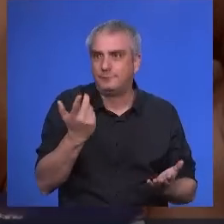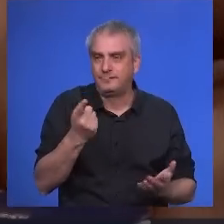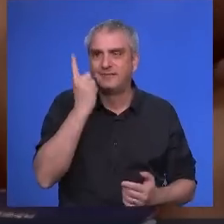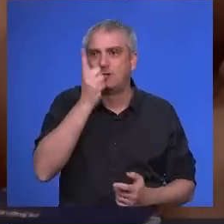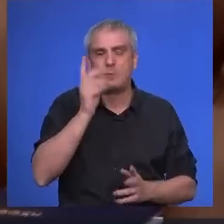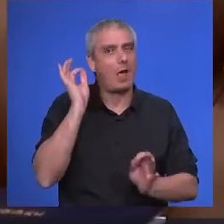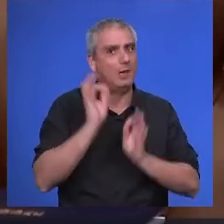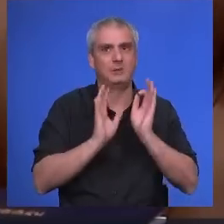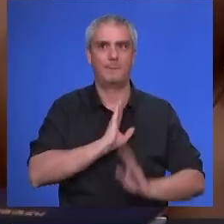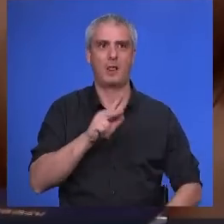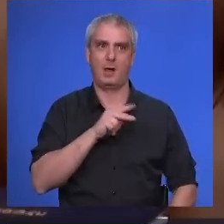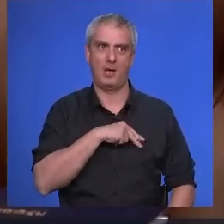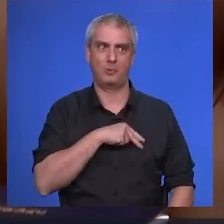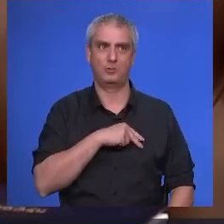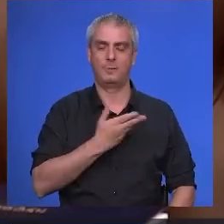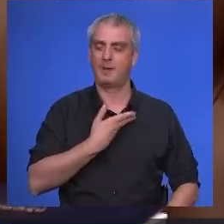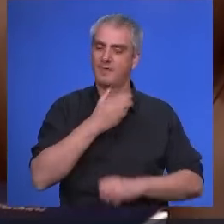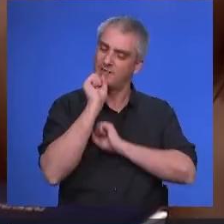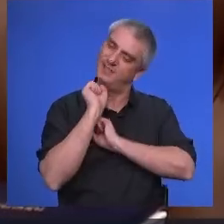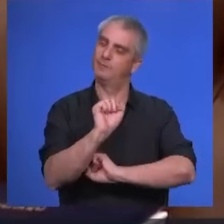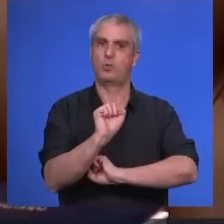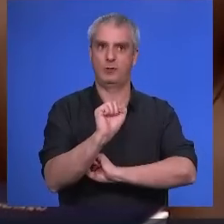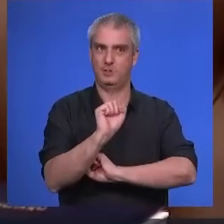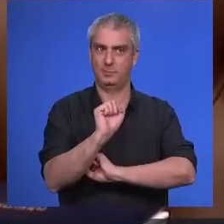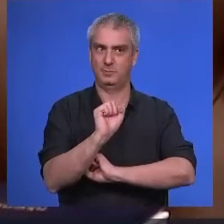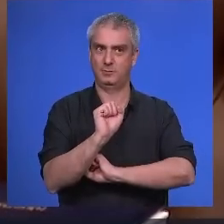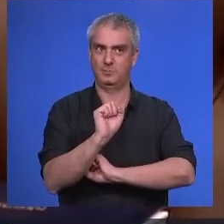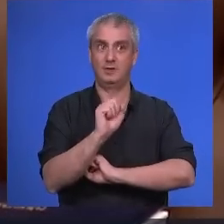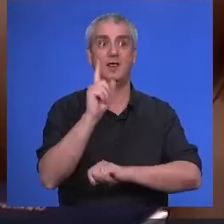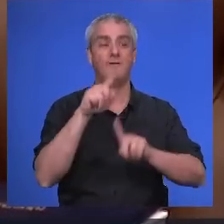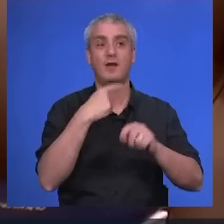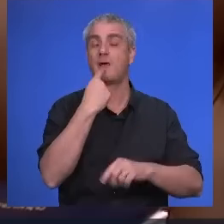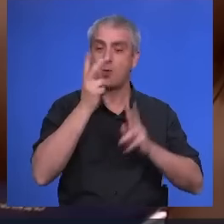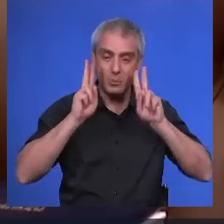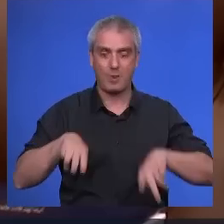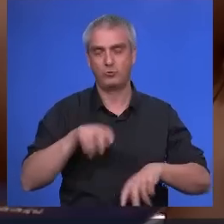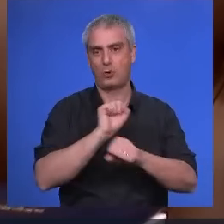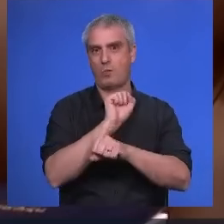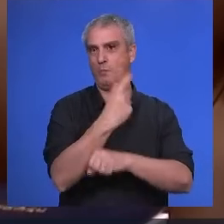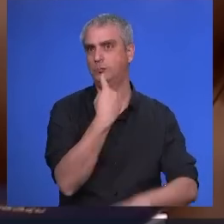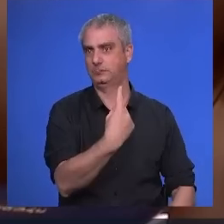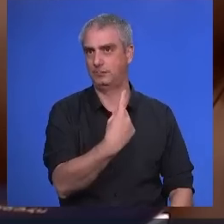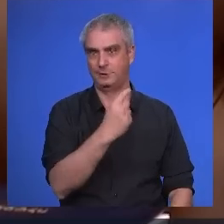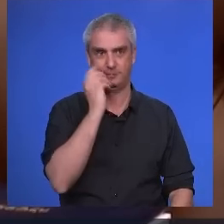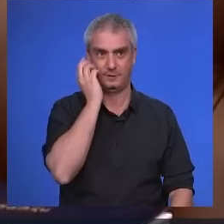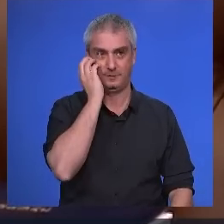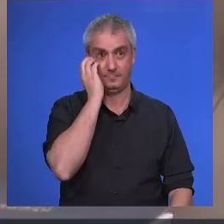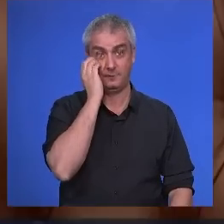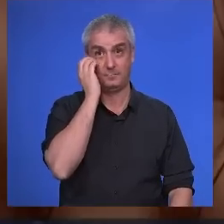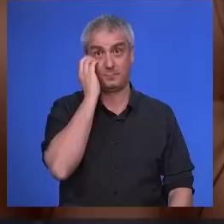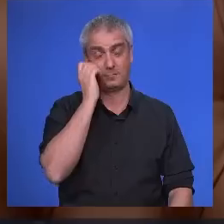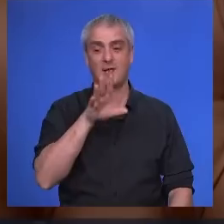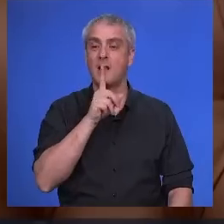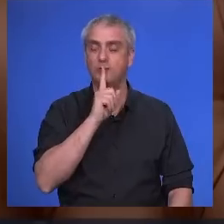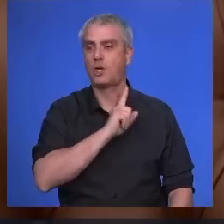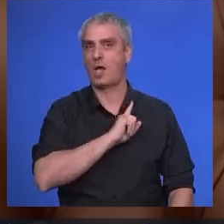אחריות שמקבלת רוח גבית וגיבוי ולפעמים אמירות מפורשות מהאופוזיציה. אסור לעבור על כך לסדר היום.